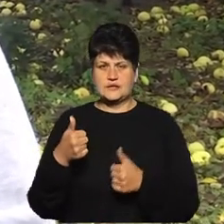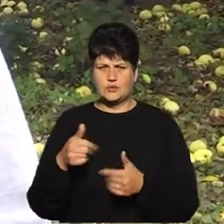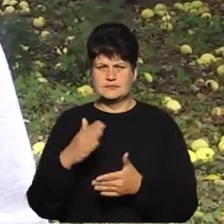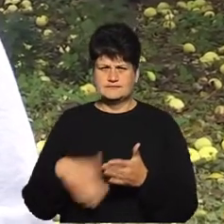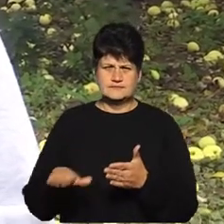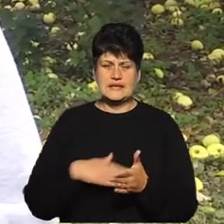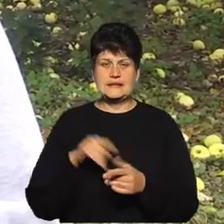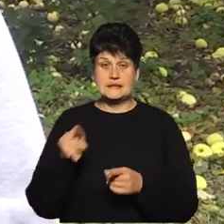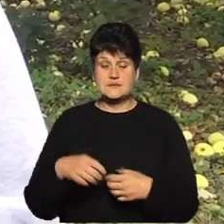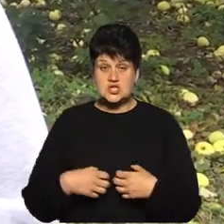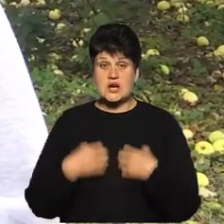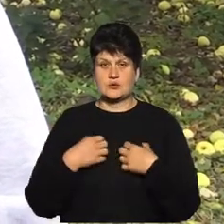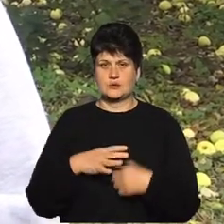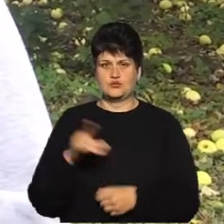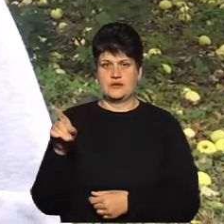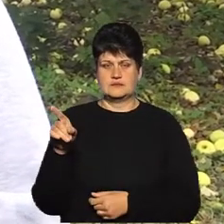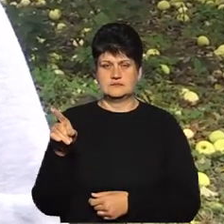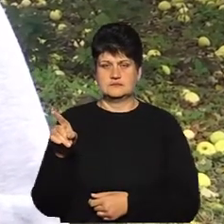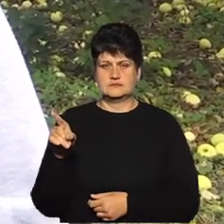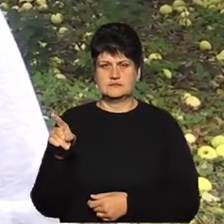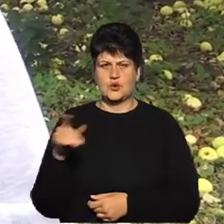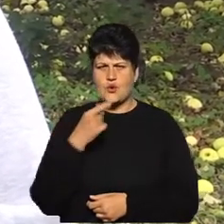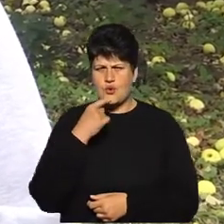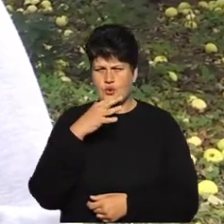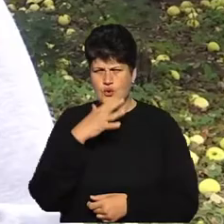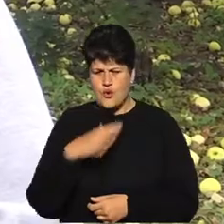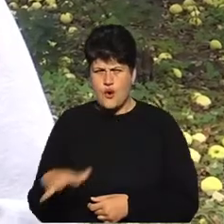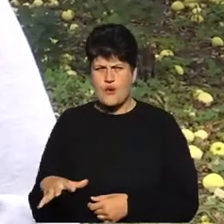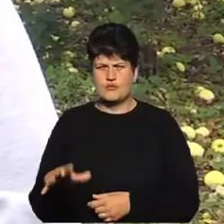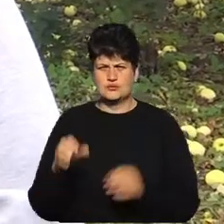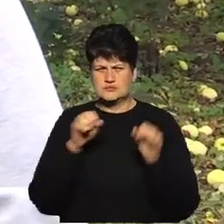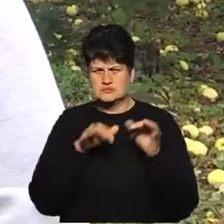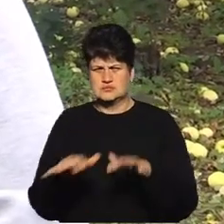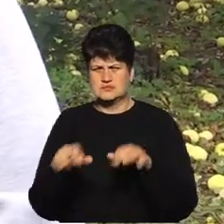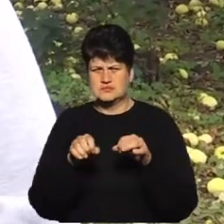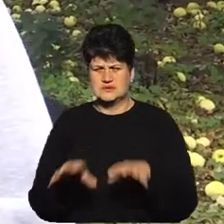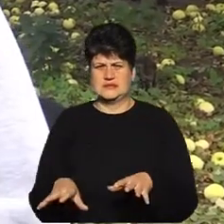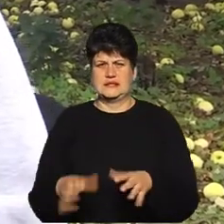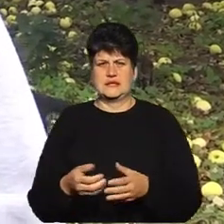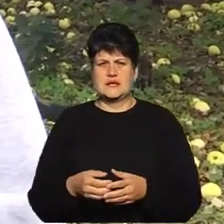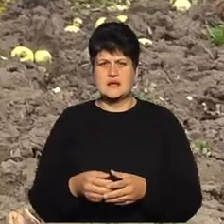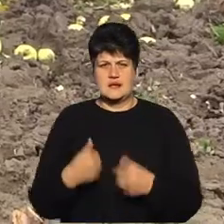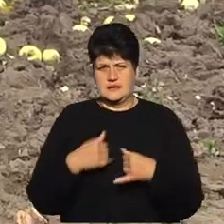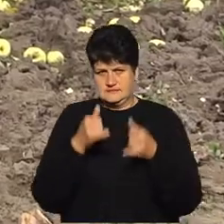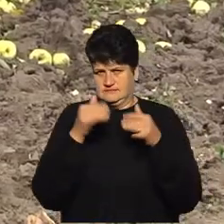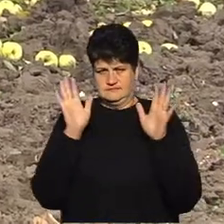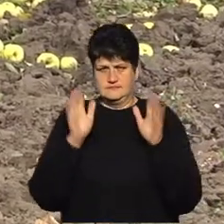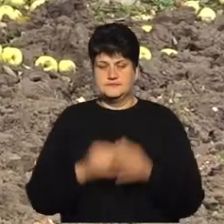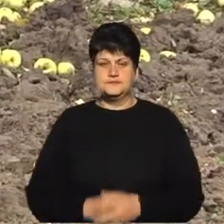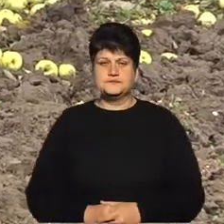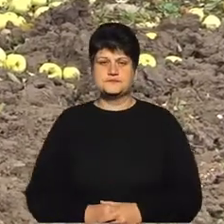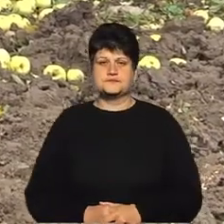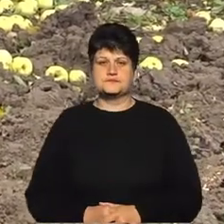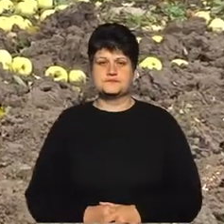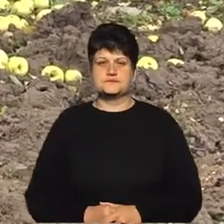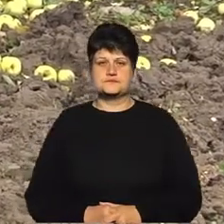тим жахом, який там був. Оце все кров'ю, що та земля вся кров'ю пролита, пропитана. Я не можу. Любов Гадомська,